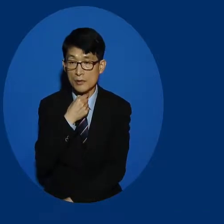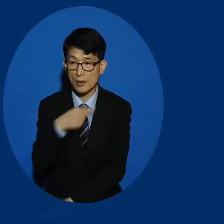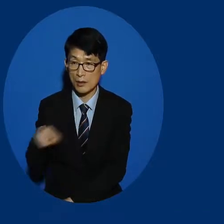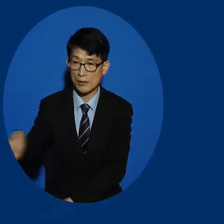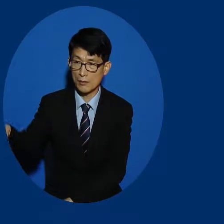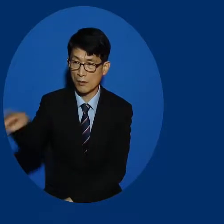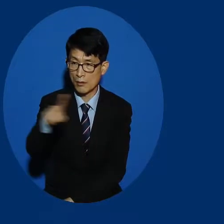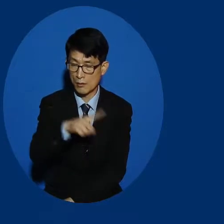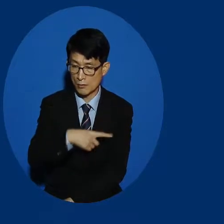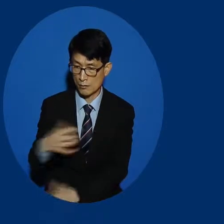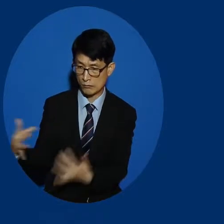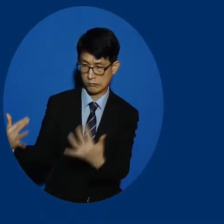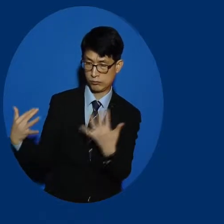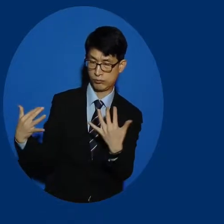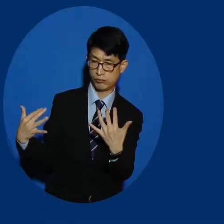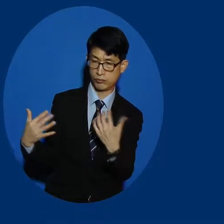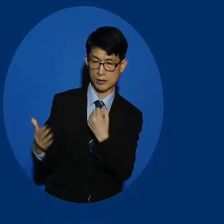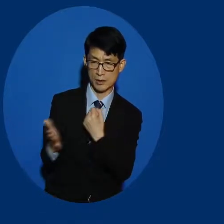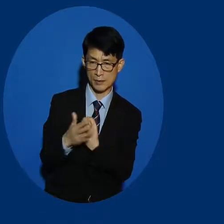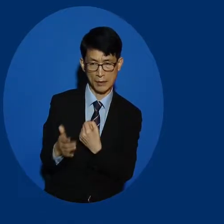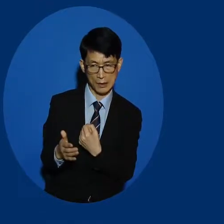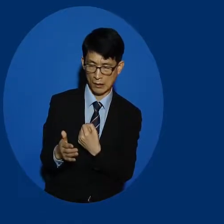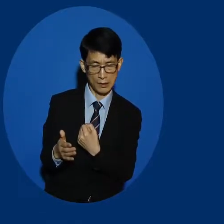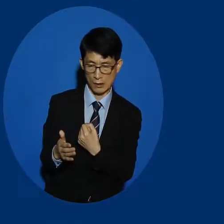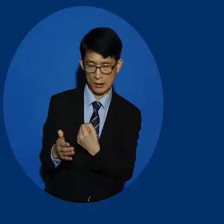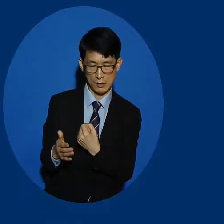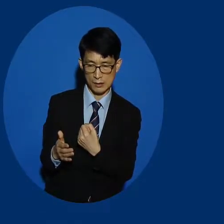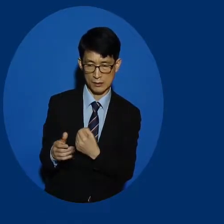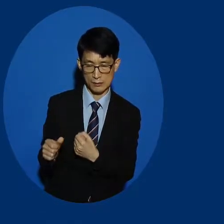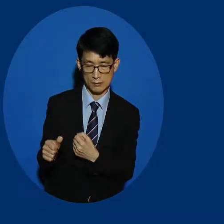그렇다면 우리나라의 장애 인식 수준은 왜 이렇게 낮을까요?